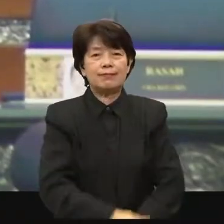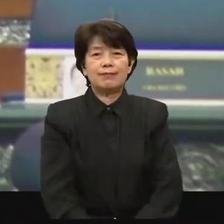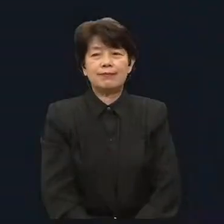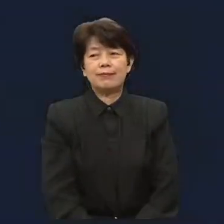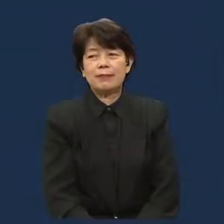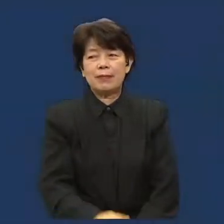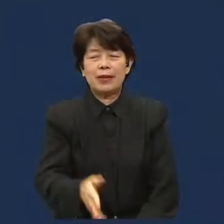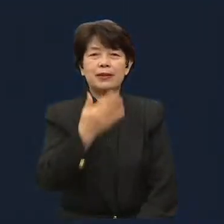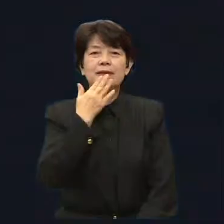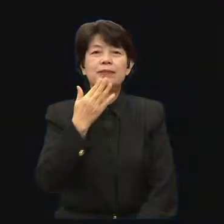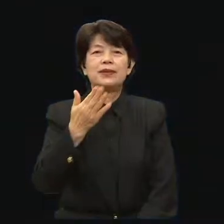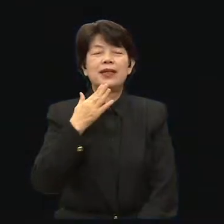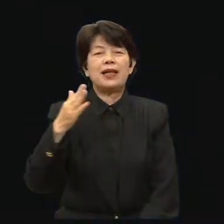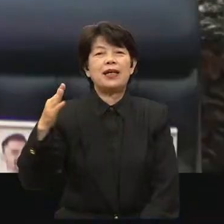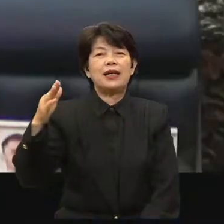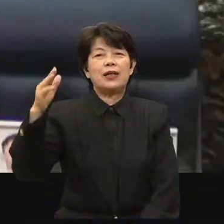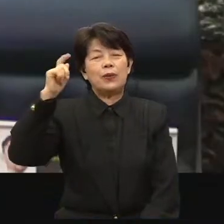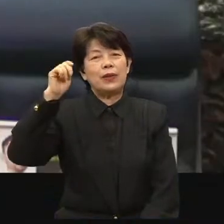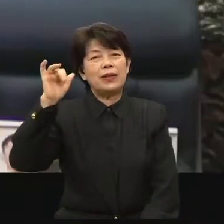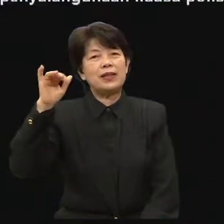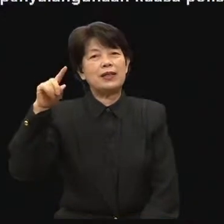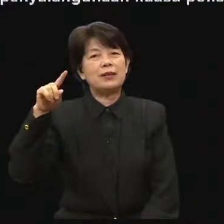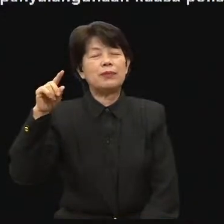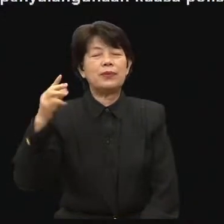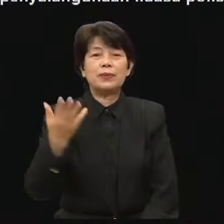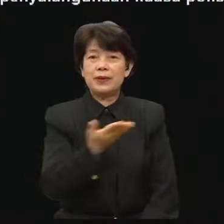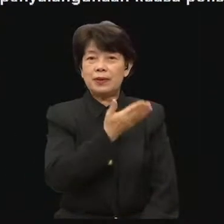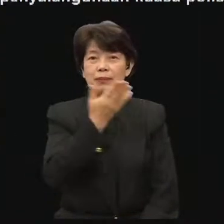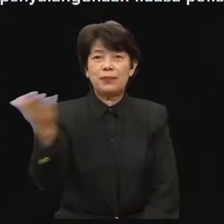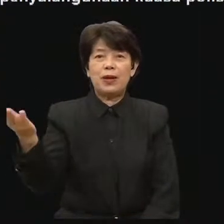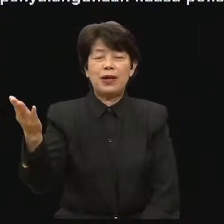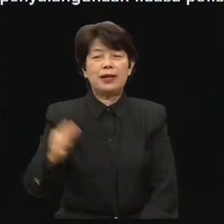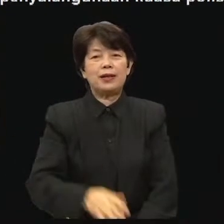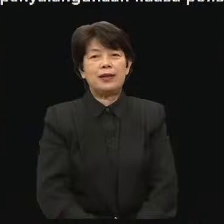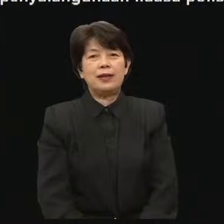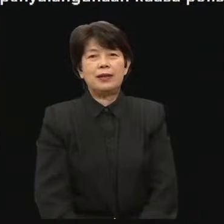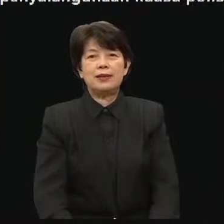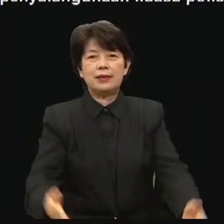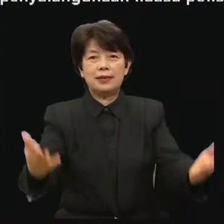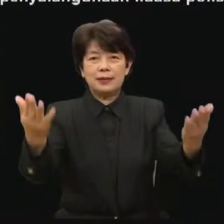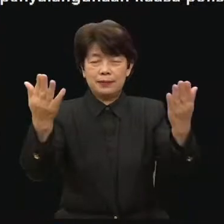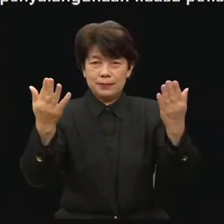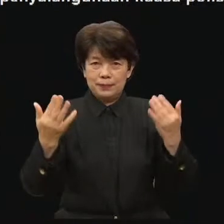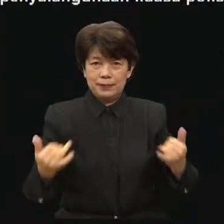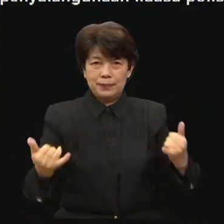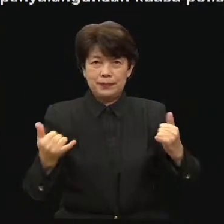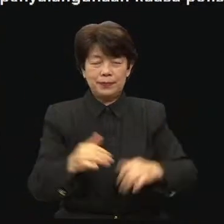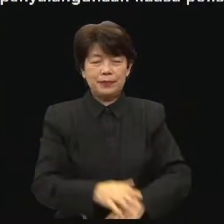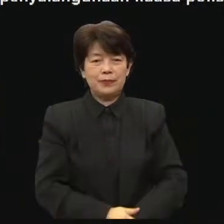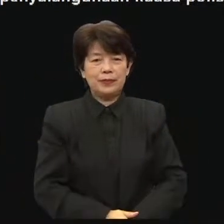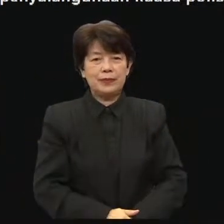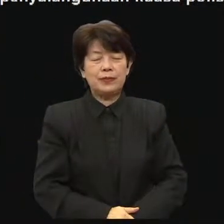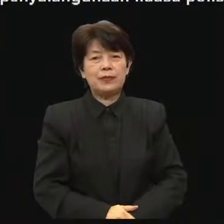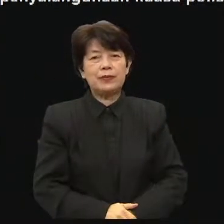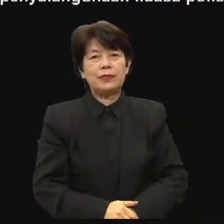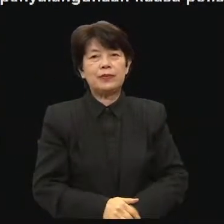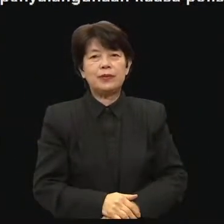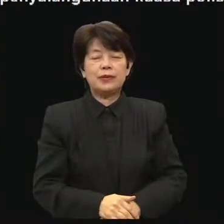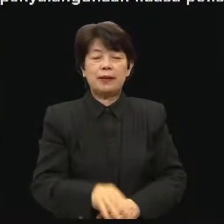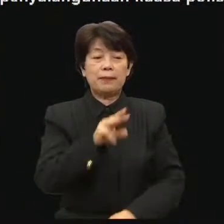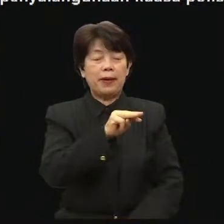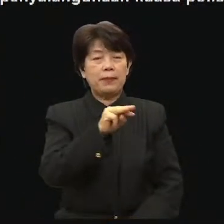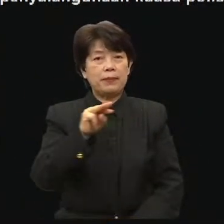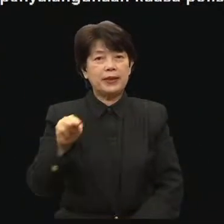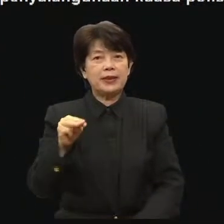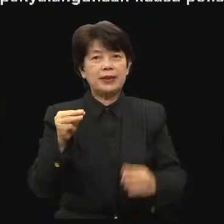Terima kasih Puan Yang Berpetua. Terima kasih Ahli Yang Berhormat Kepong. Puan Yang Dipertua, Suluhan Jaya Komunikasi dan Multimedia